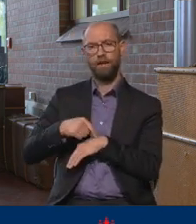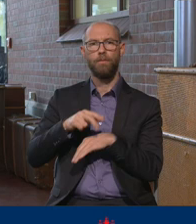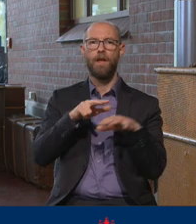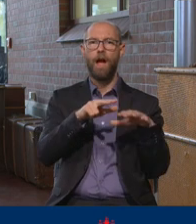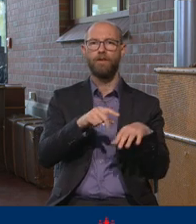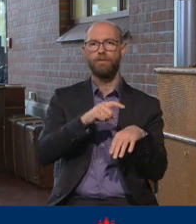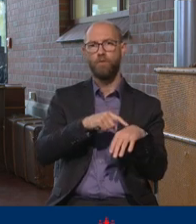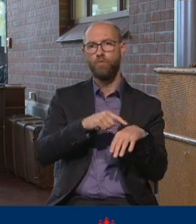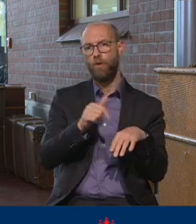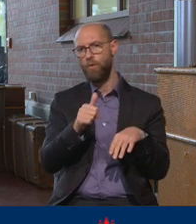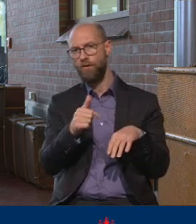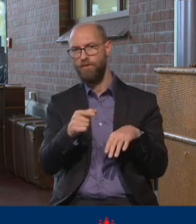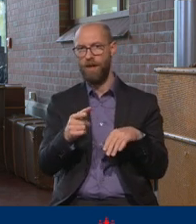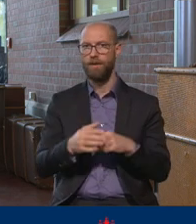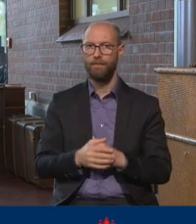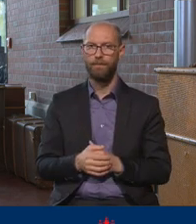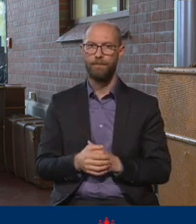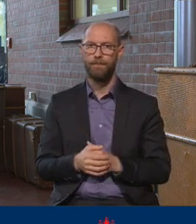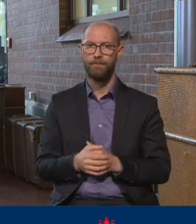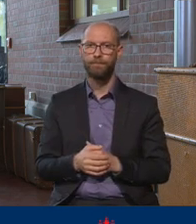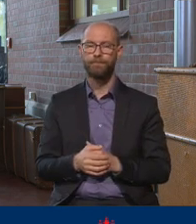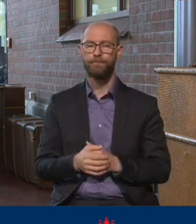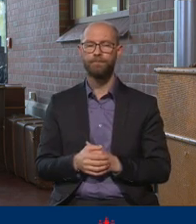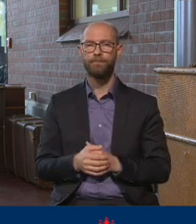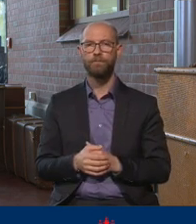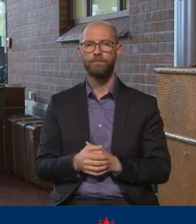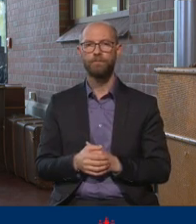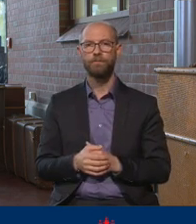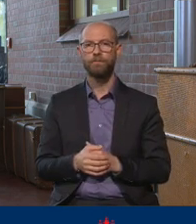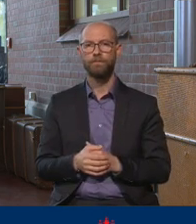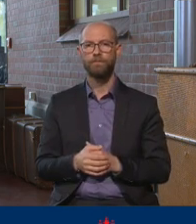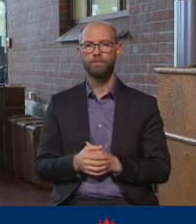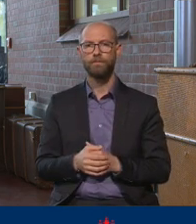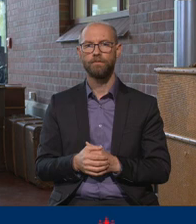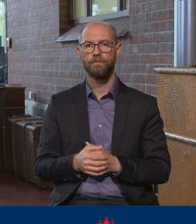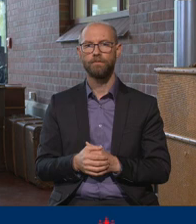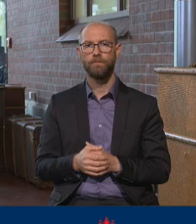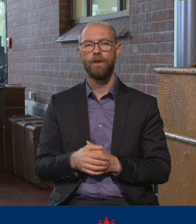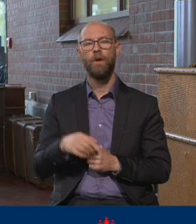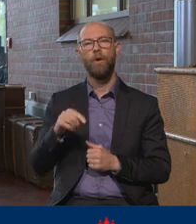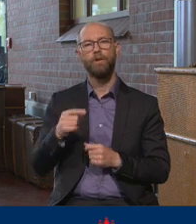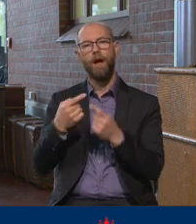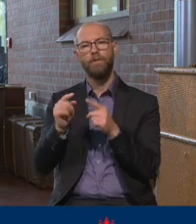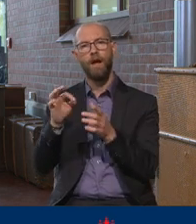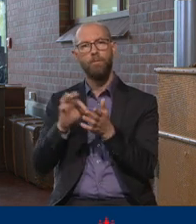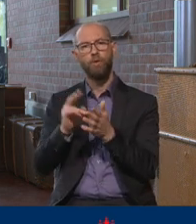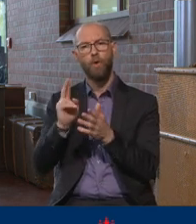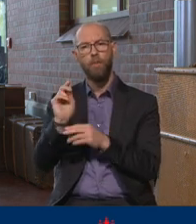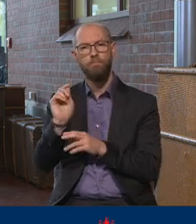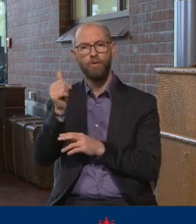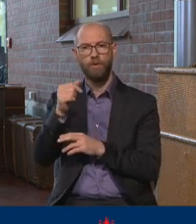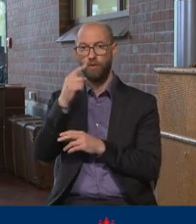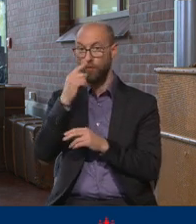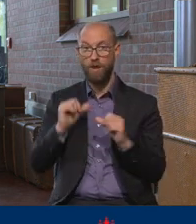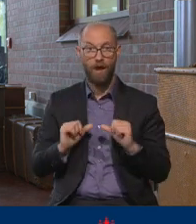uhr an in etwa ich komme jetzt noch zu einer weiteren besonderheit von heute wir sind nicht nur hier live